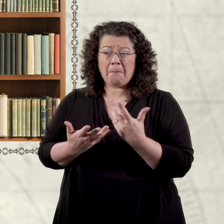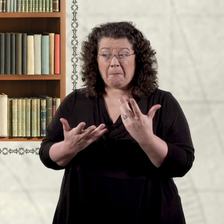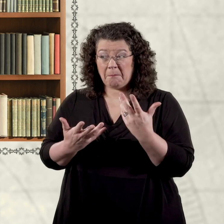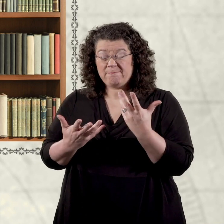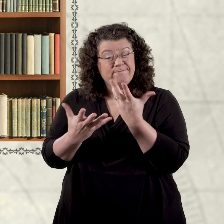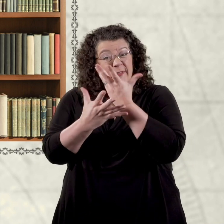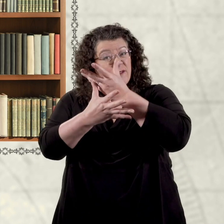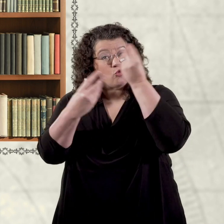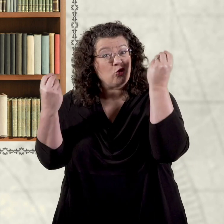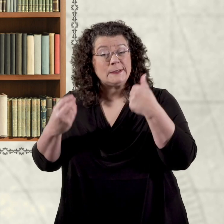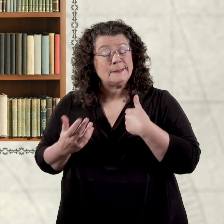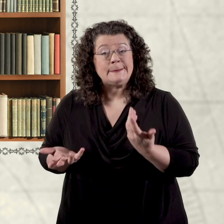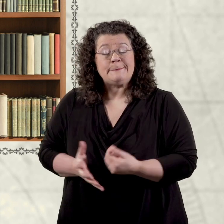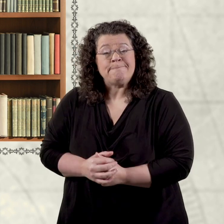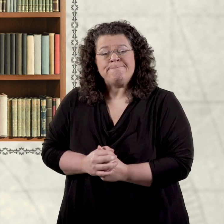Dwi'm yn cofio.